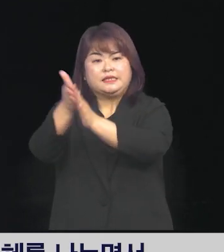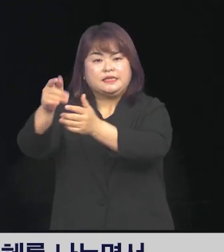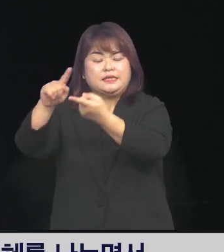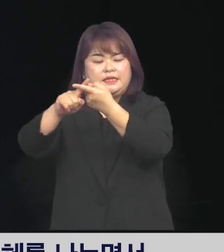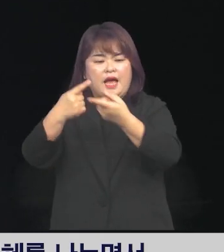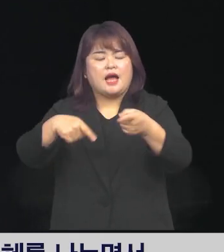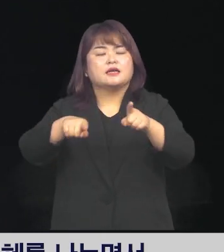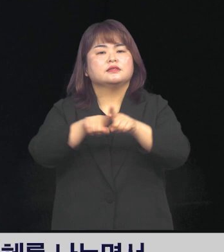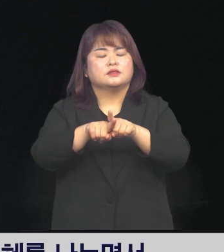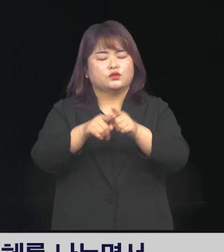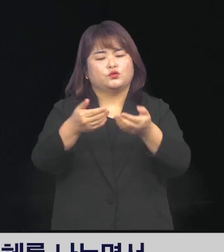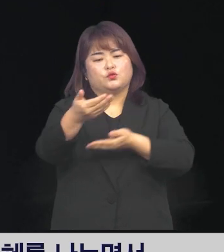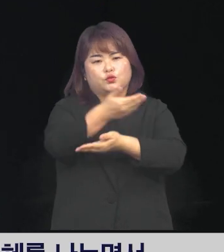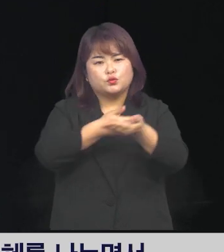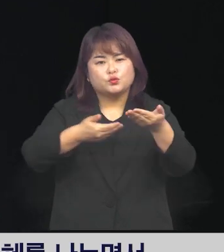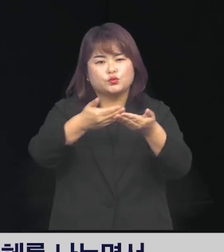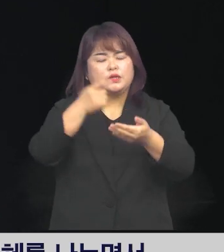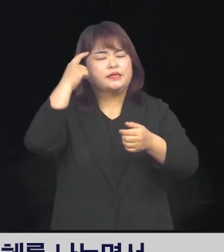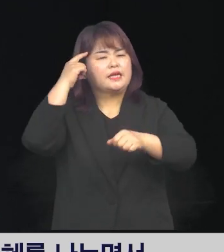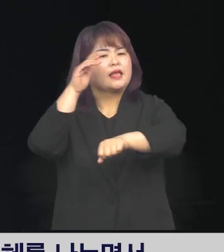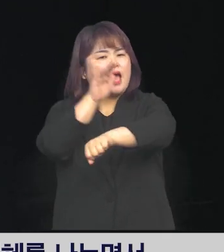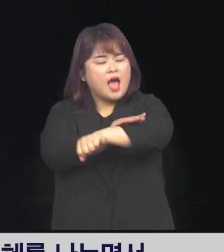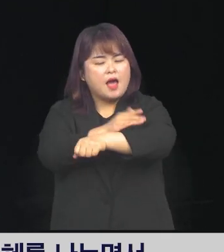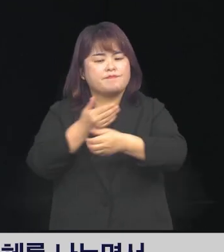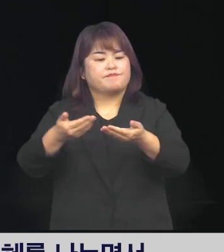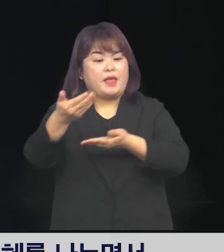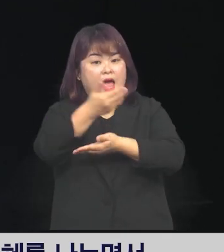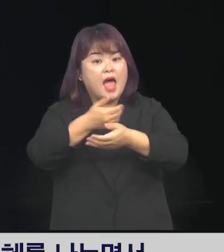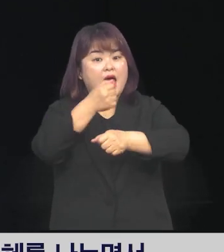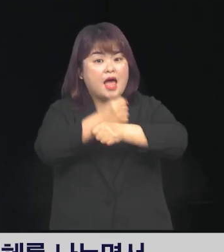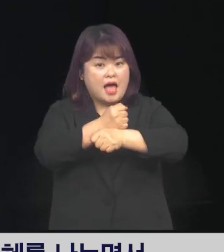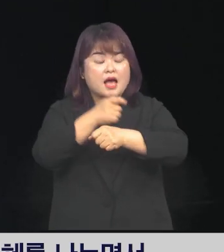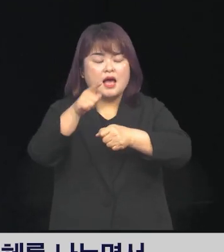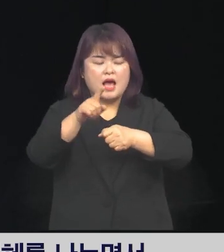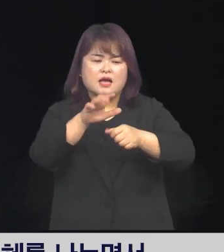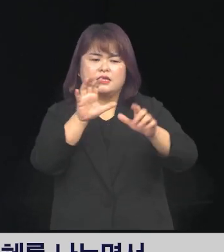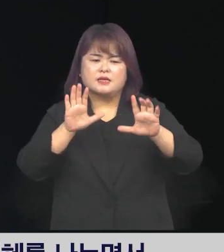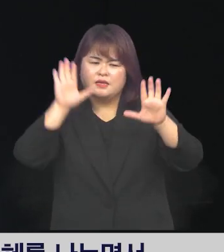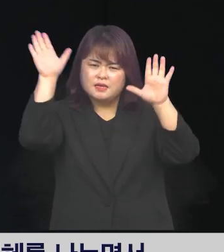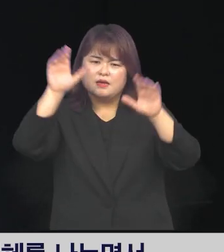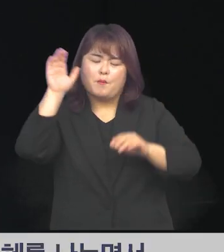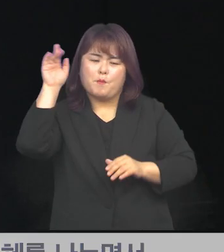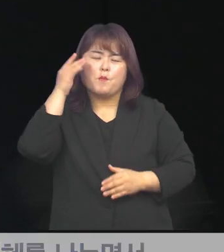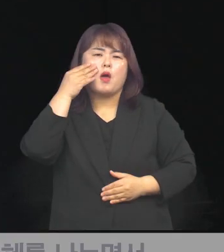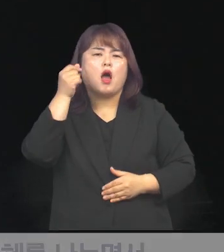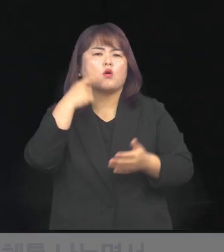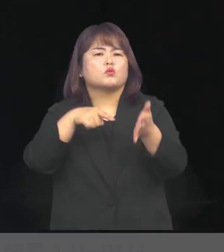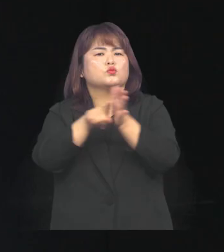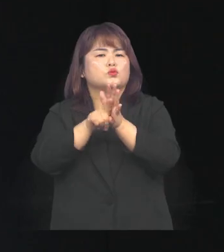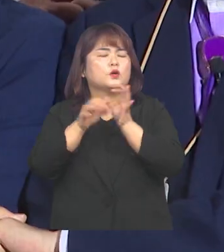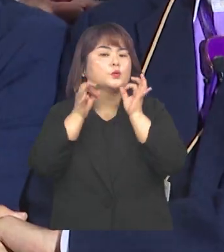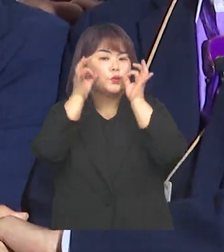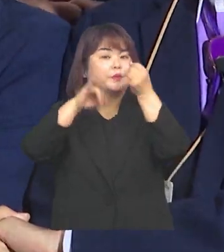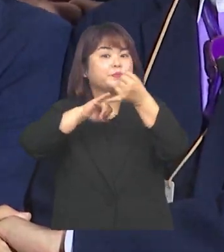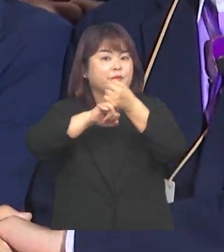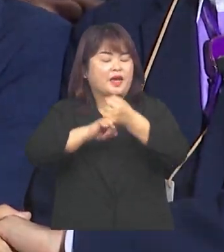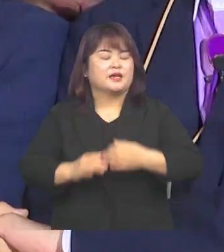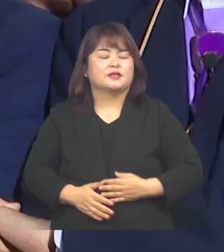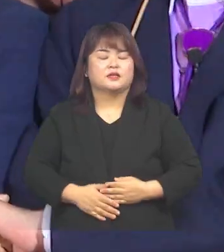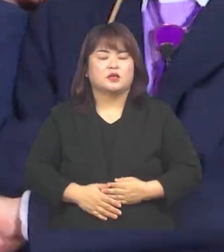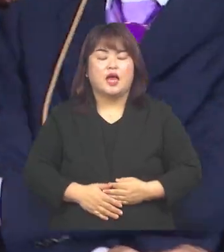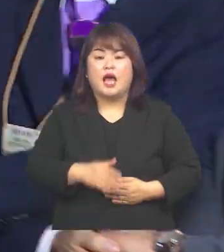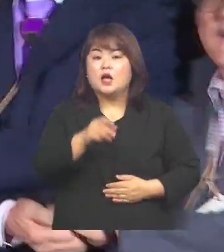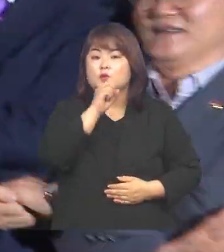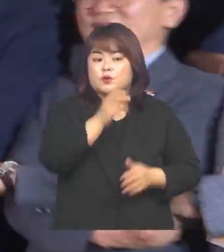함께 서로 소통을 하고 지혜를 나누면서 이 기후변화에 적응할 수 있도록 노력을 하겠습니다.